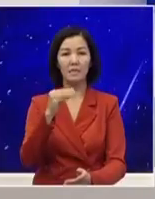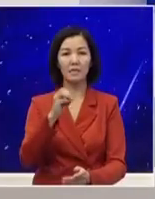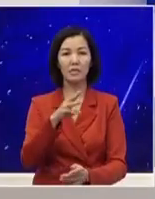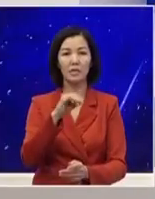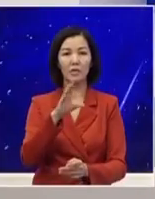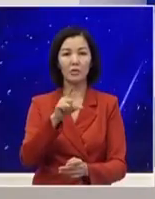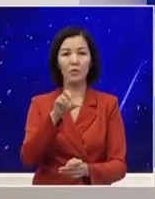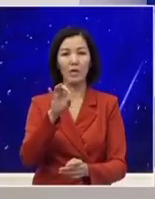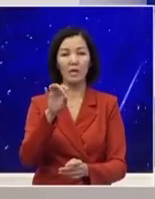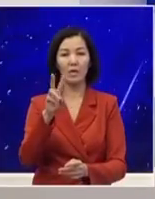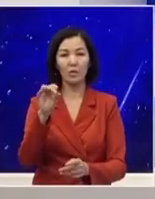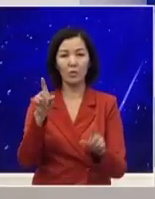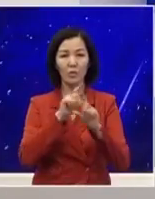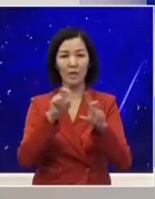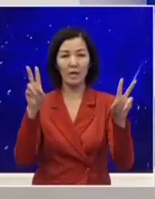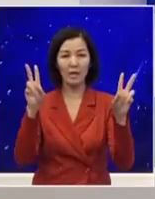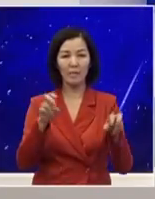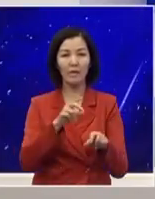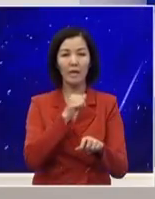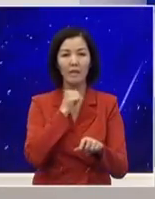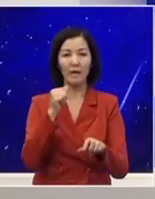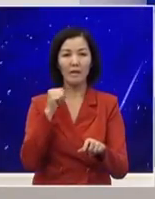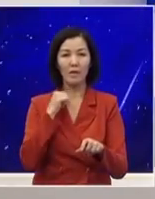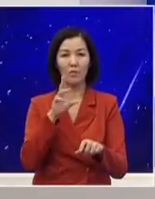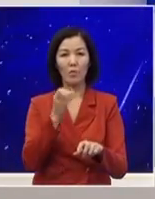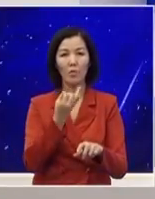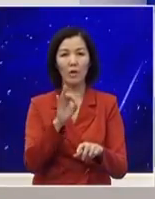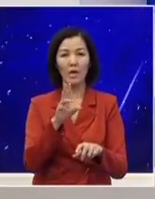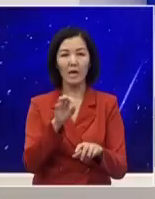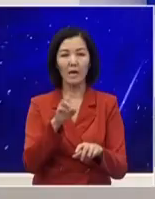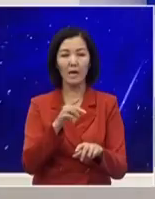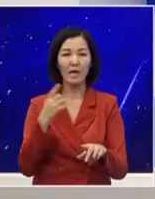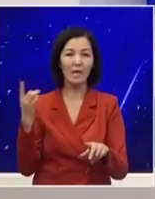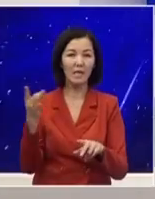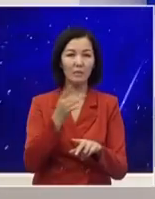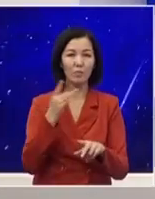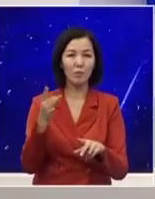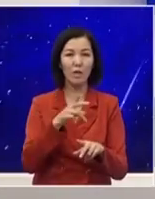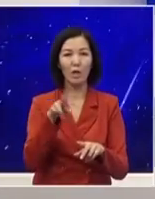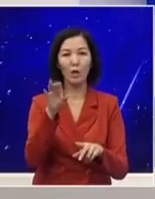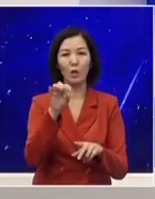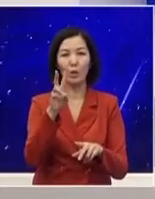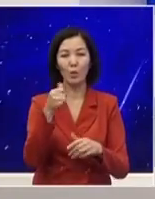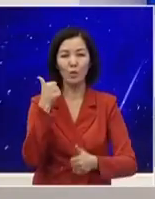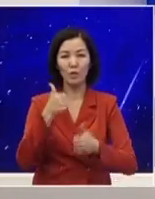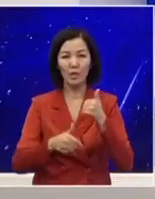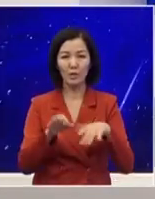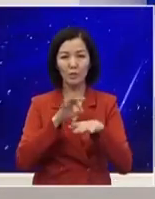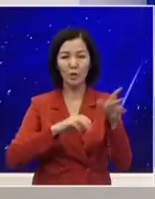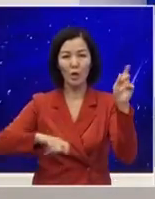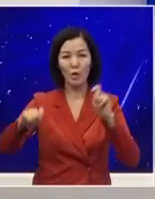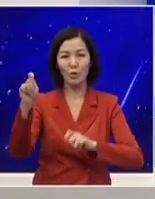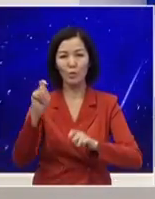Жетісу Эрандрон Талғар ауданына қарасты Ойқарағай шатқалында Тұңғыш республикалық дрон жарысы өтті. Шараға республиканың